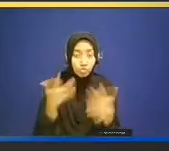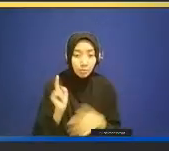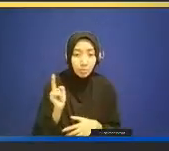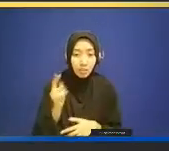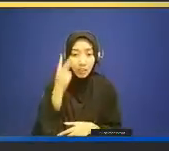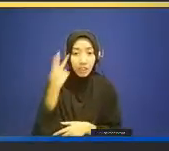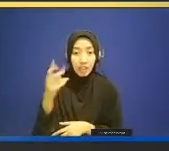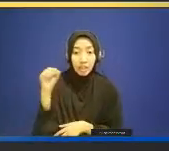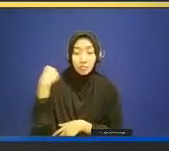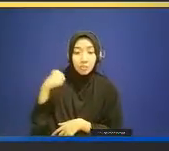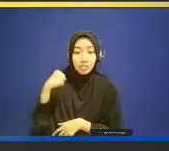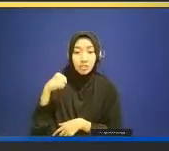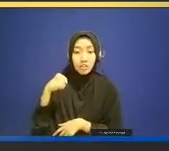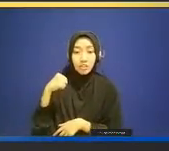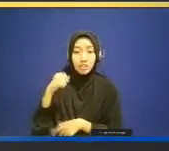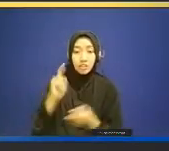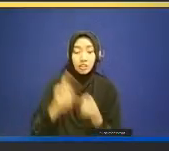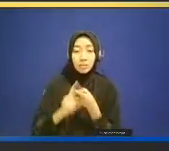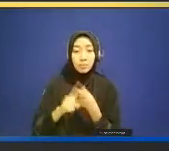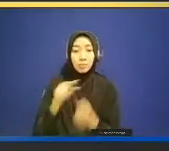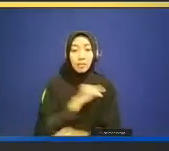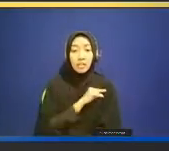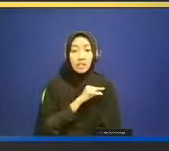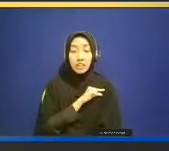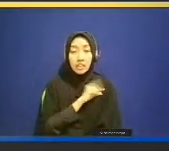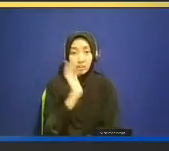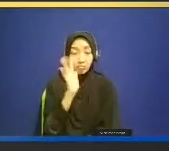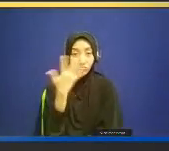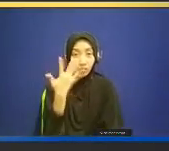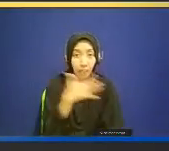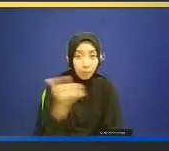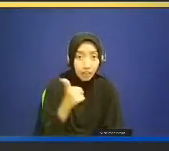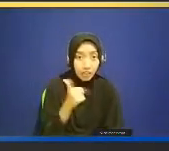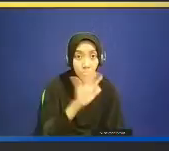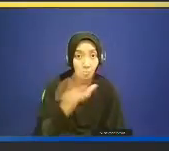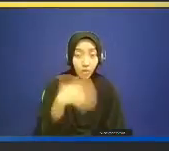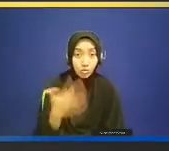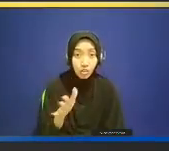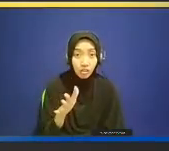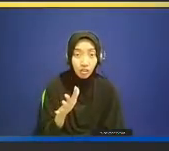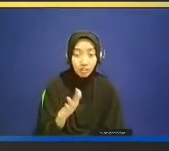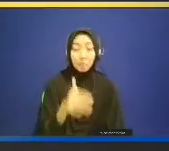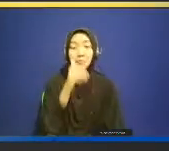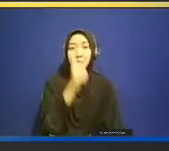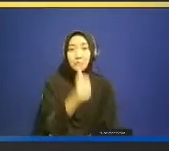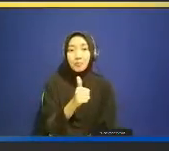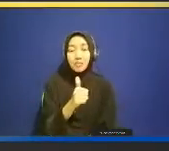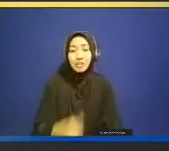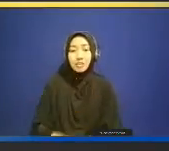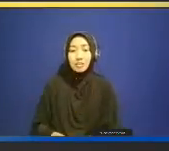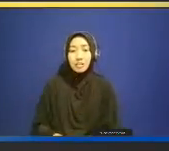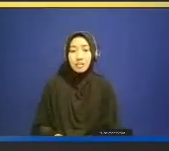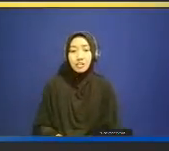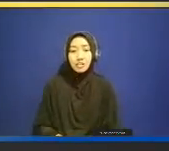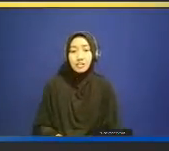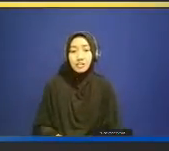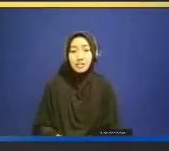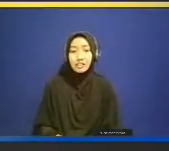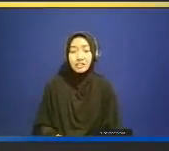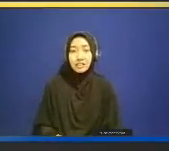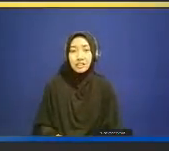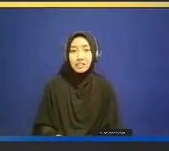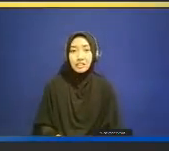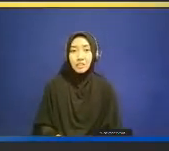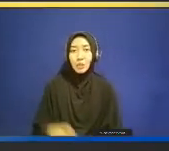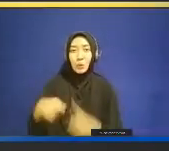ngeliat semuanya teman-teman panitia narasumber sudah aman semuanya baik enggak ada yang asikqqiu saya langsung jalan aja kalau begitu